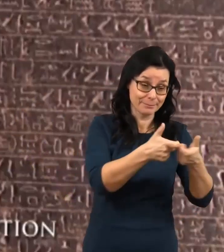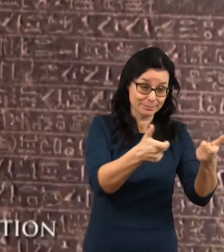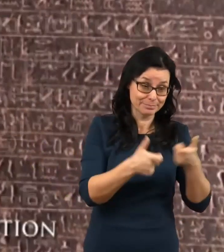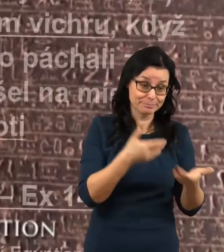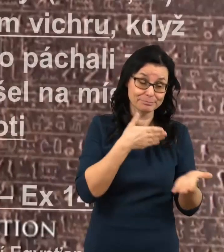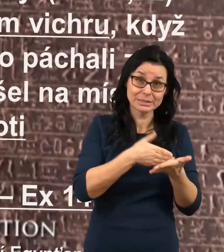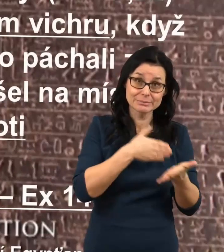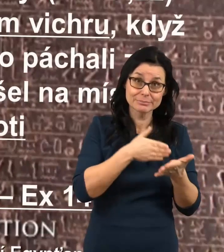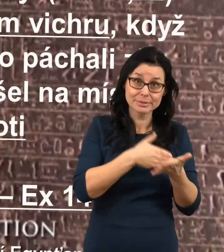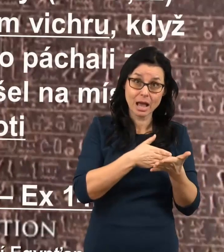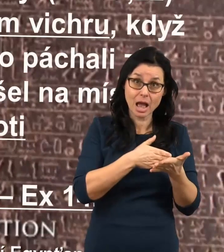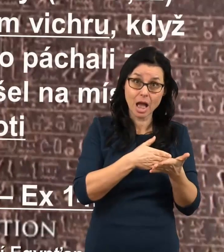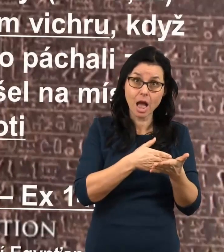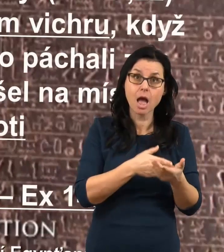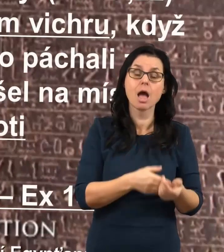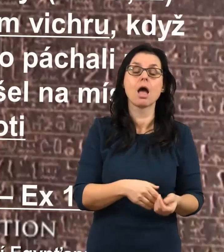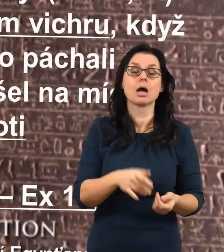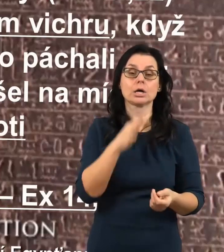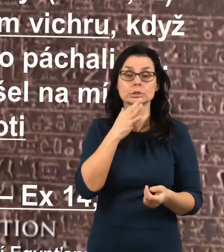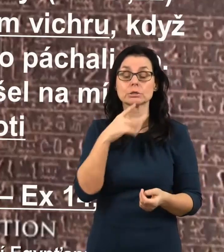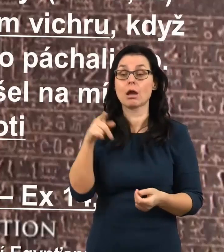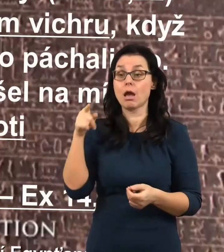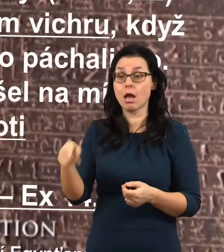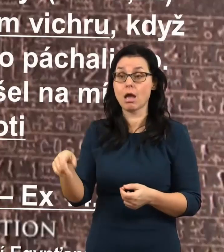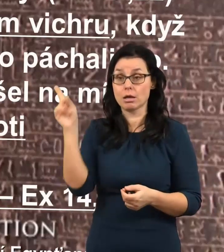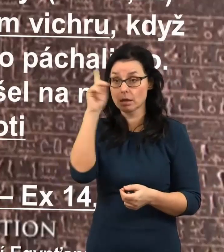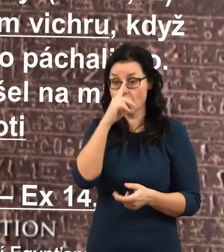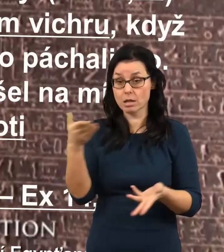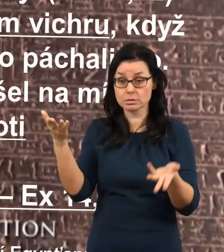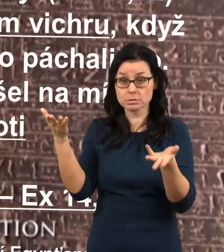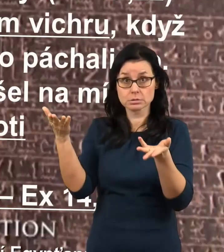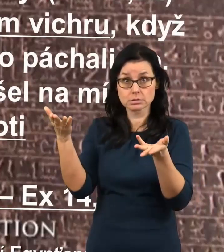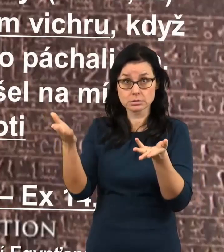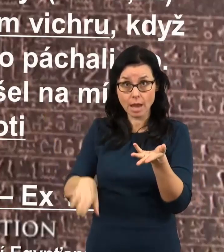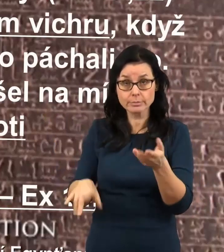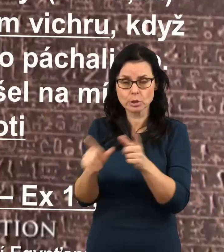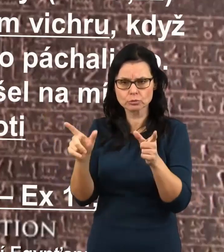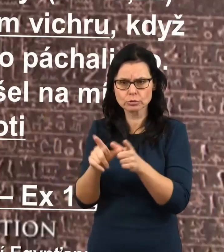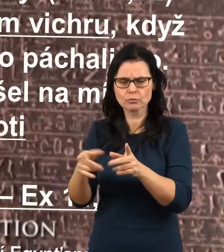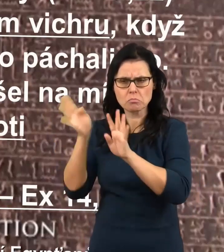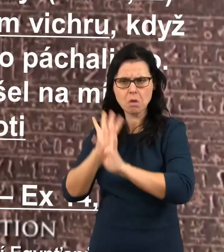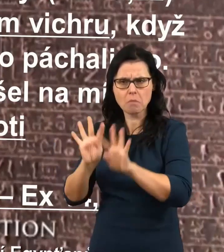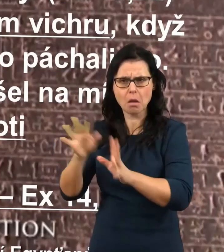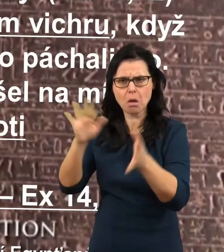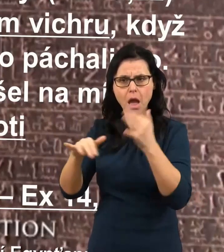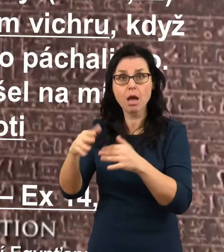Král zahynul ve vodním vychru, když bojoval proti těm, kdo páchali zlo. V podstatě se jedná